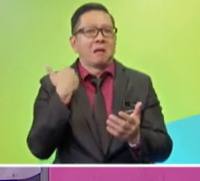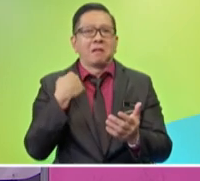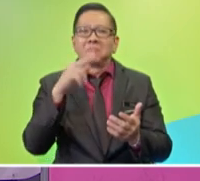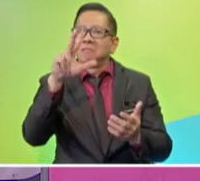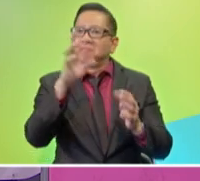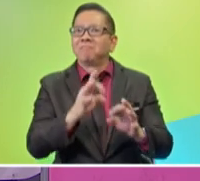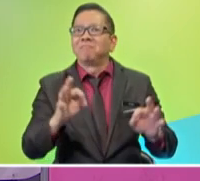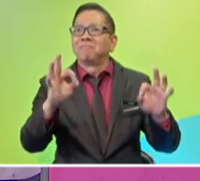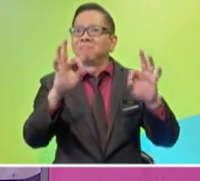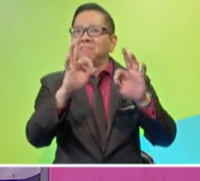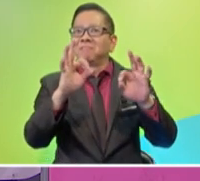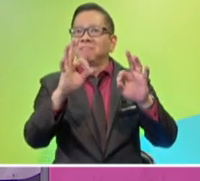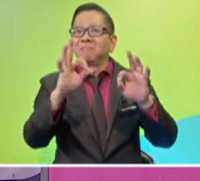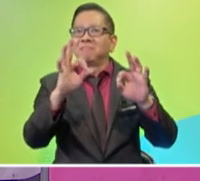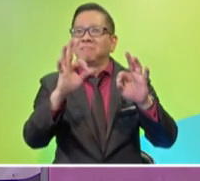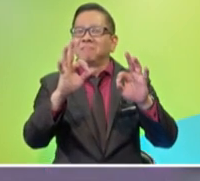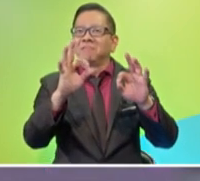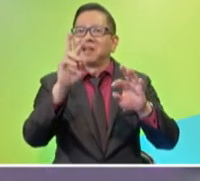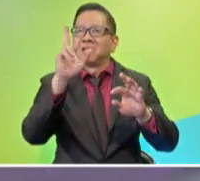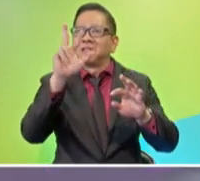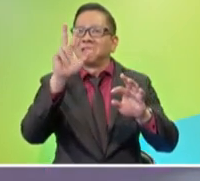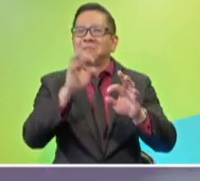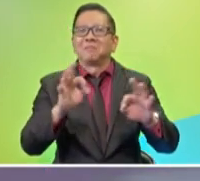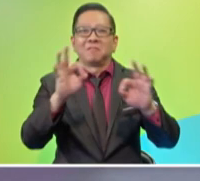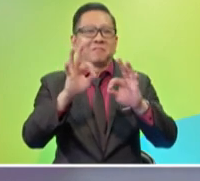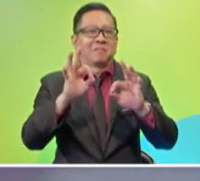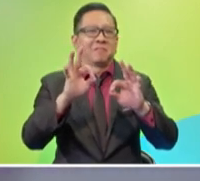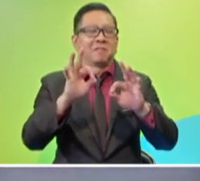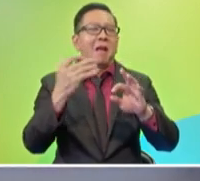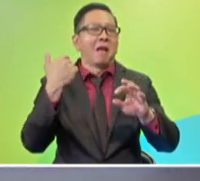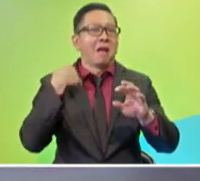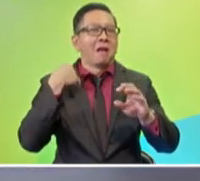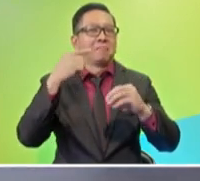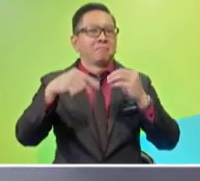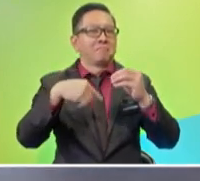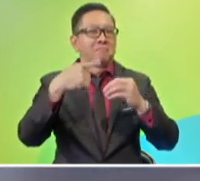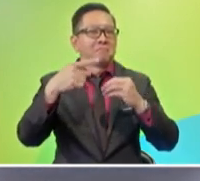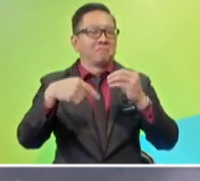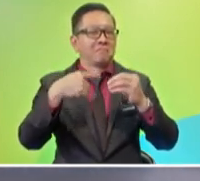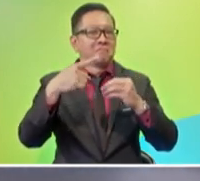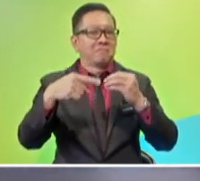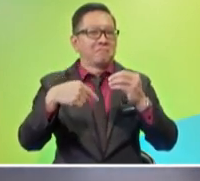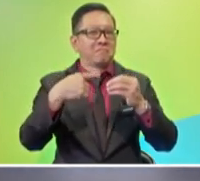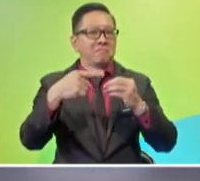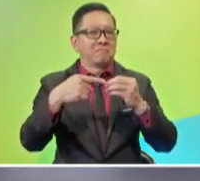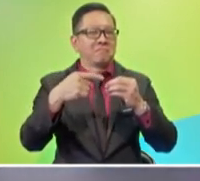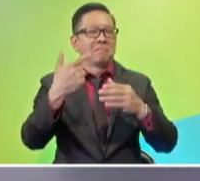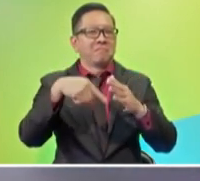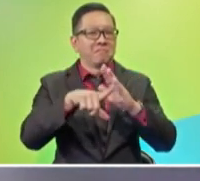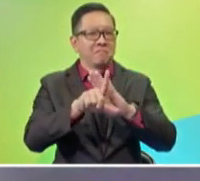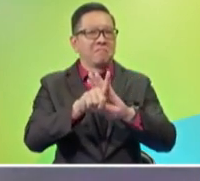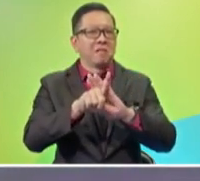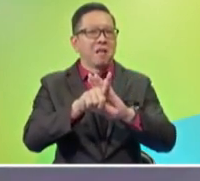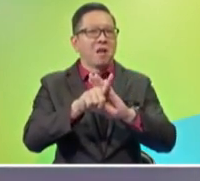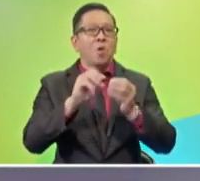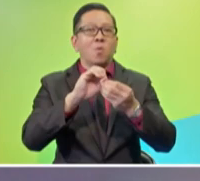cerita. Tiga kad ini mengandungi cerita di mana perjalanan setiap murid-murid kita ni akan melibatkan nombor